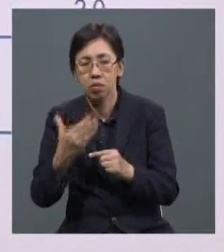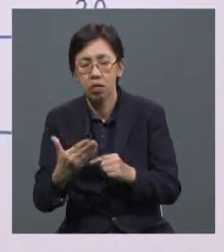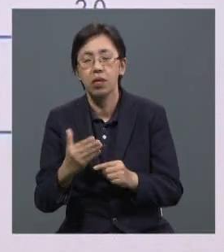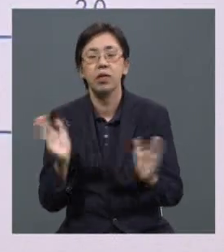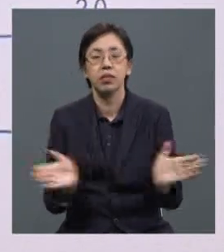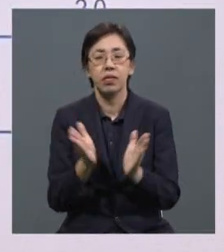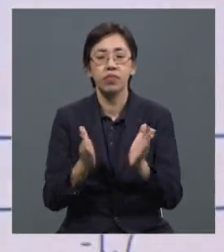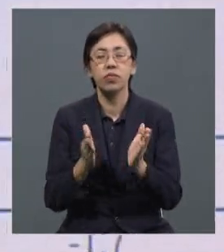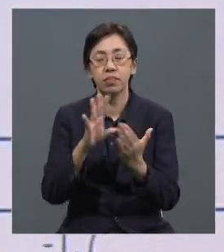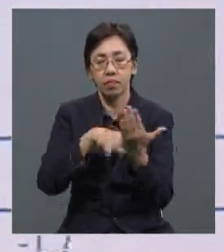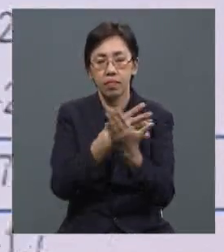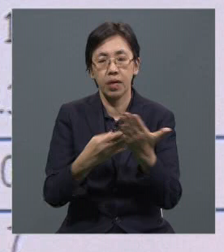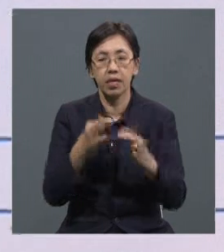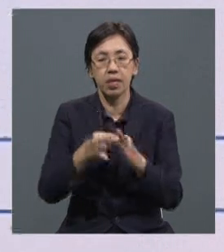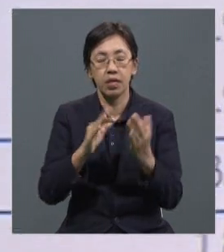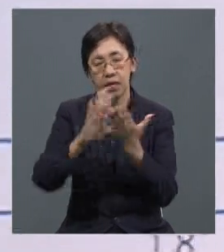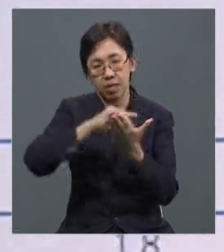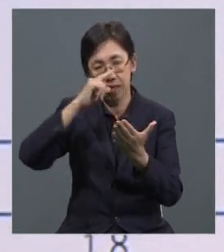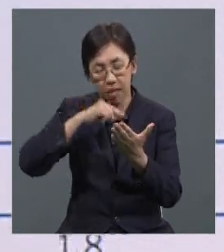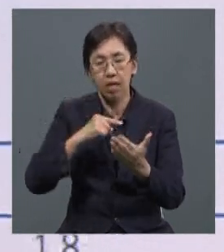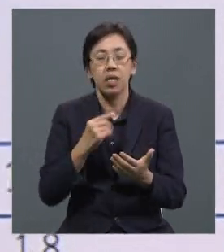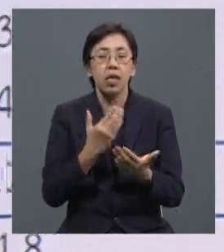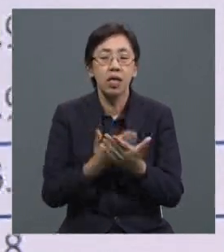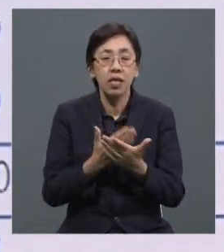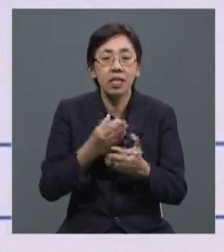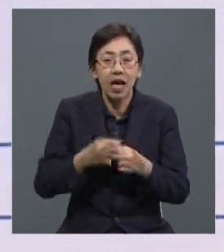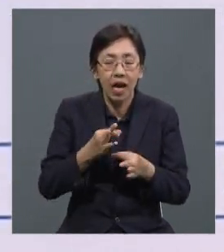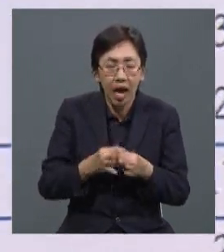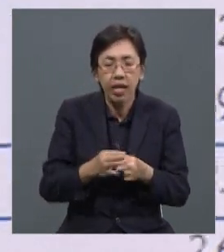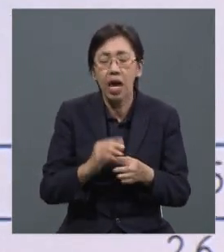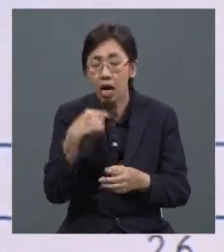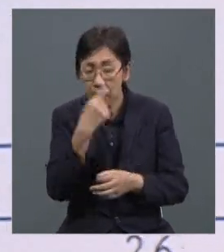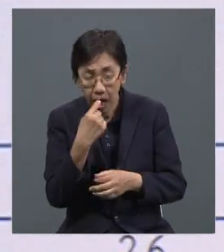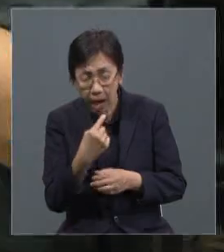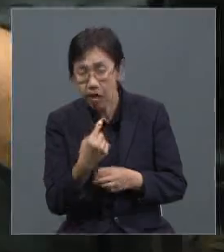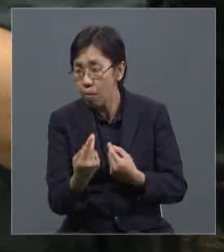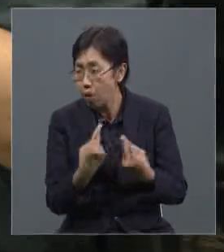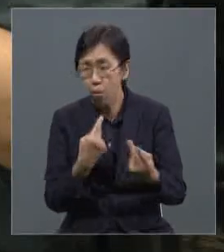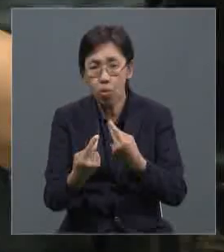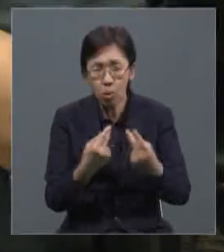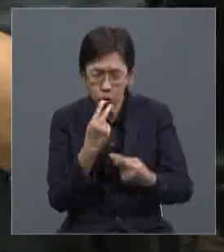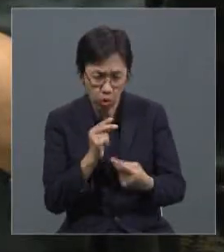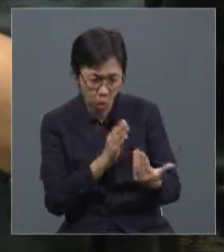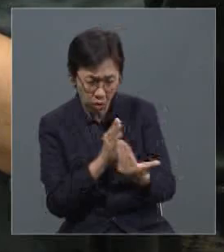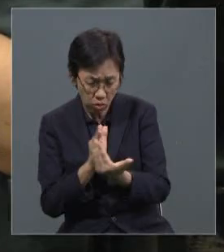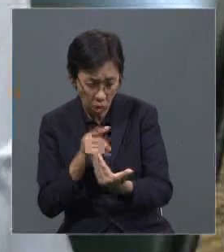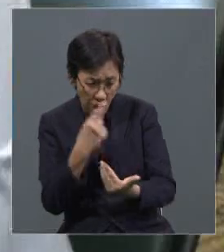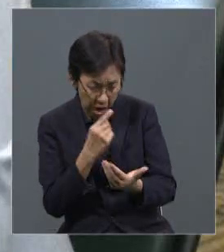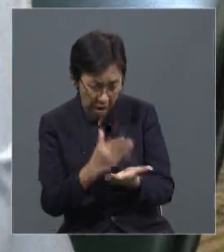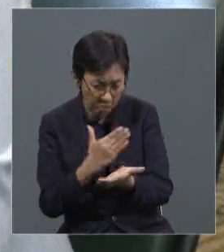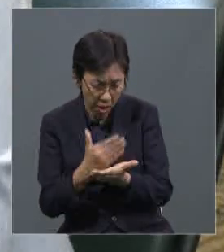นาคารแห่งประเทศไทยที่ให้สถาบันการเงินปล่อยสินเชื่อตามความต้องการในตามความสามารถการชำระหนี้